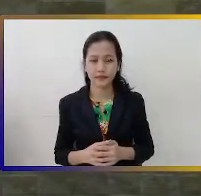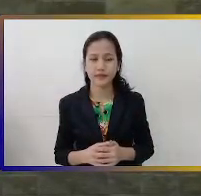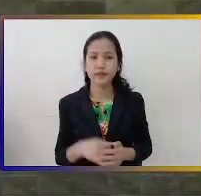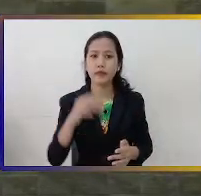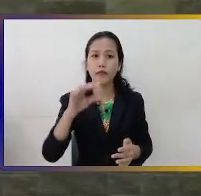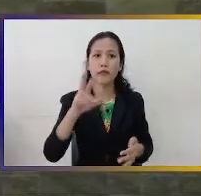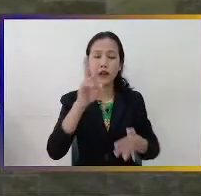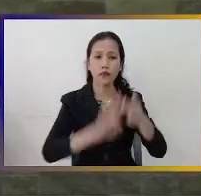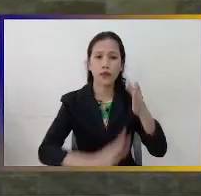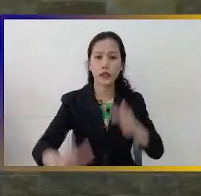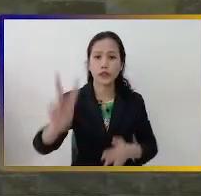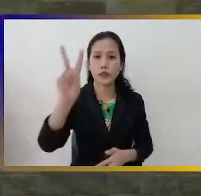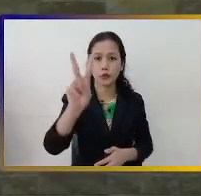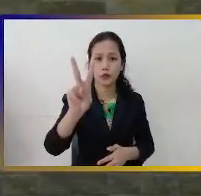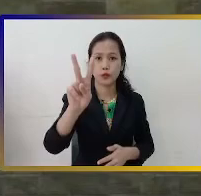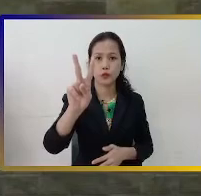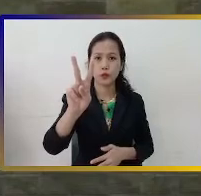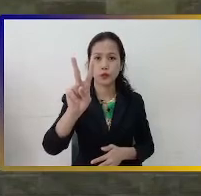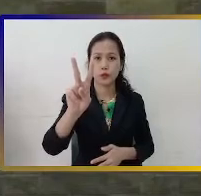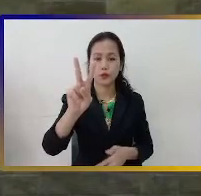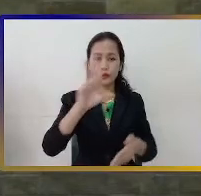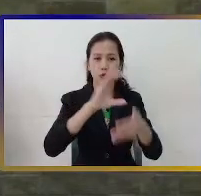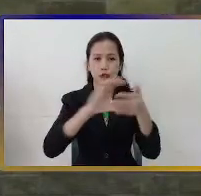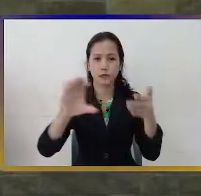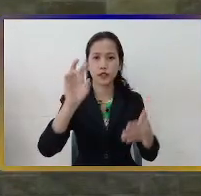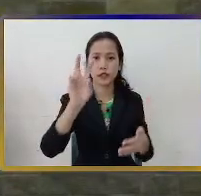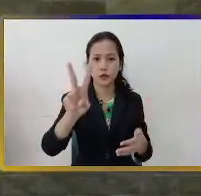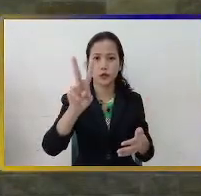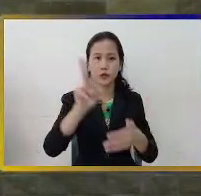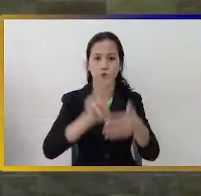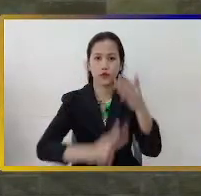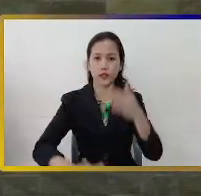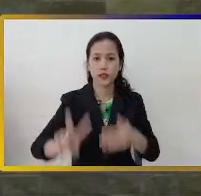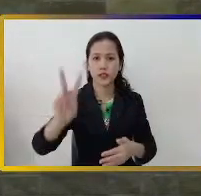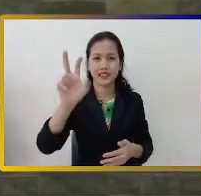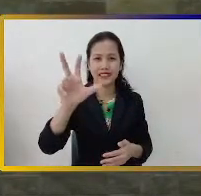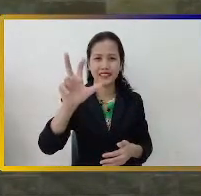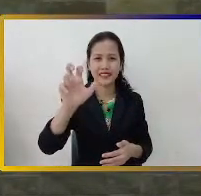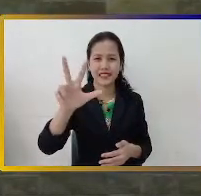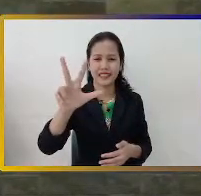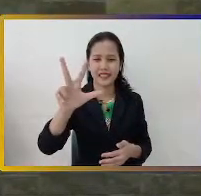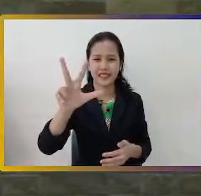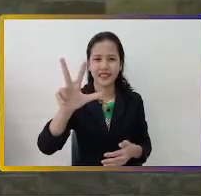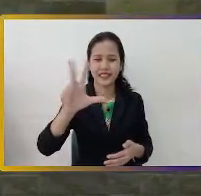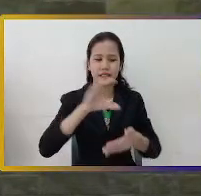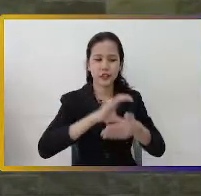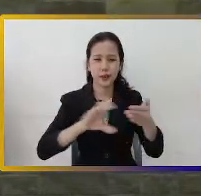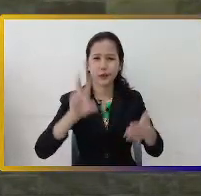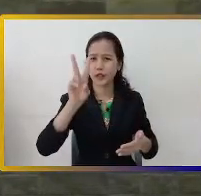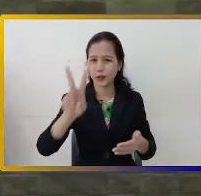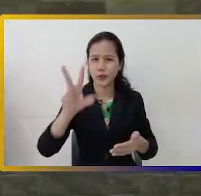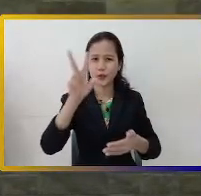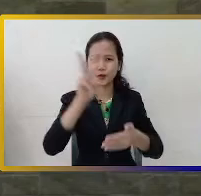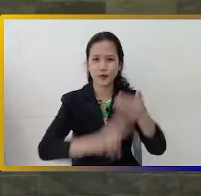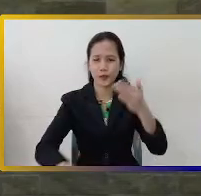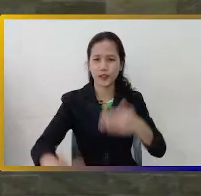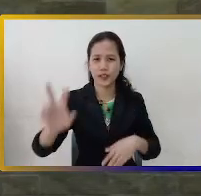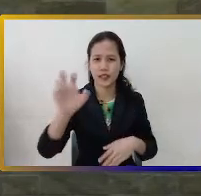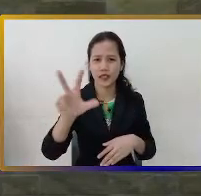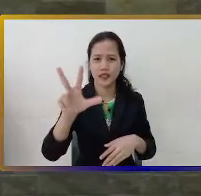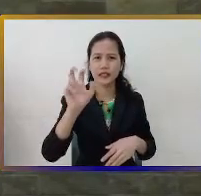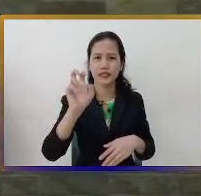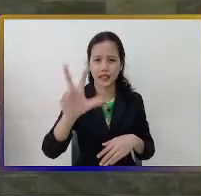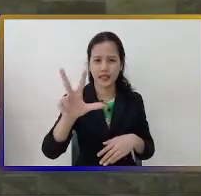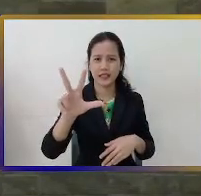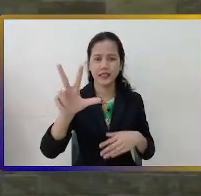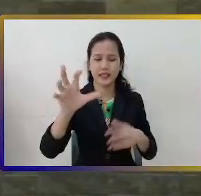2, in chapter number 2 and verse number 13. Okay, dyan po natin mababasa po yan that God